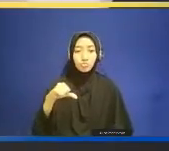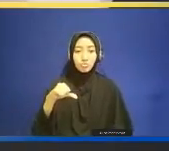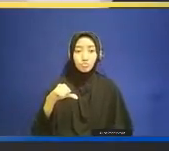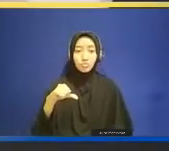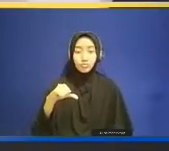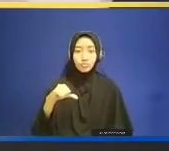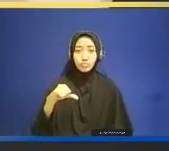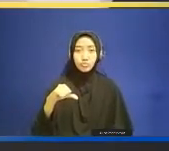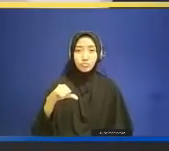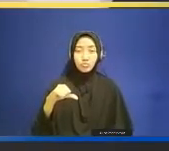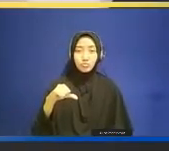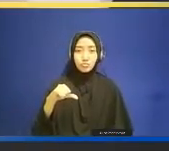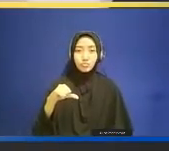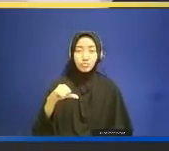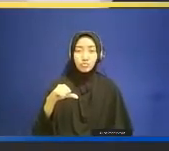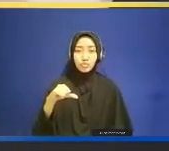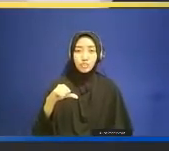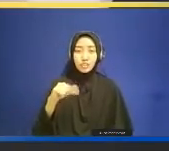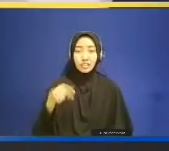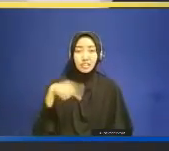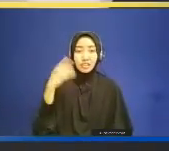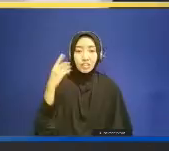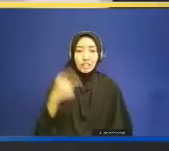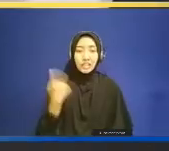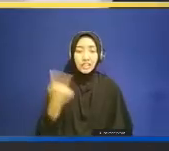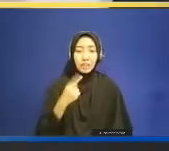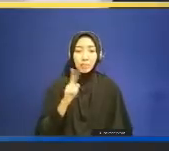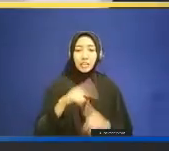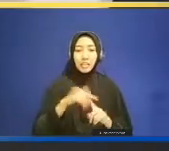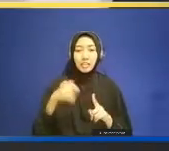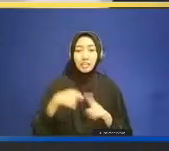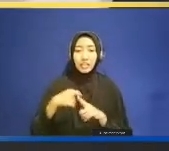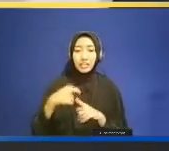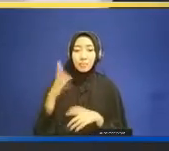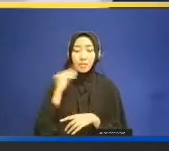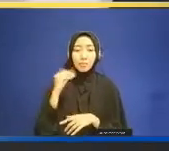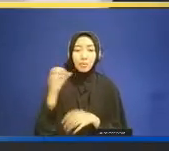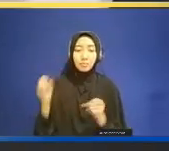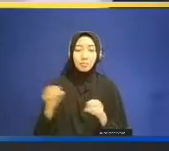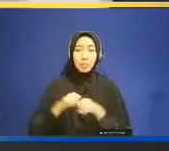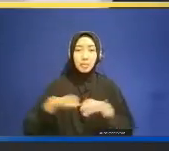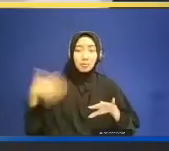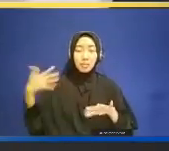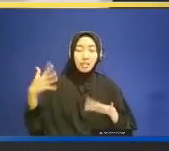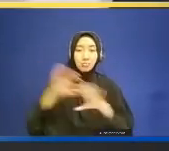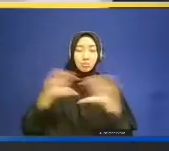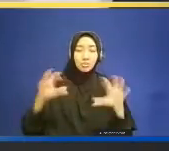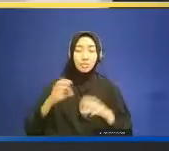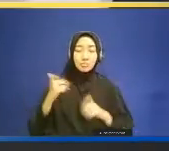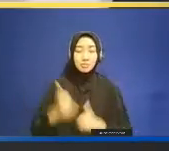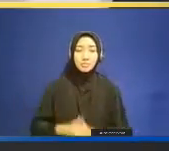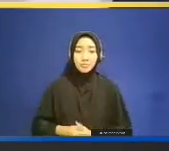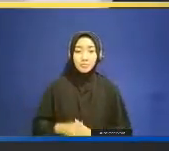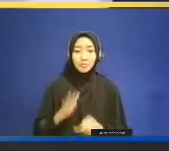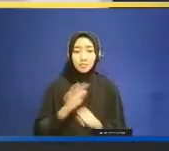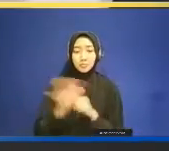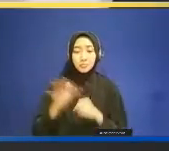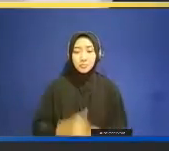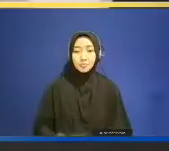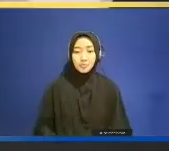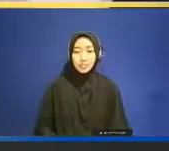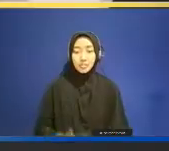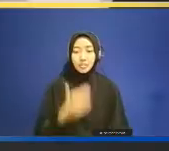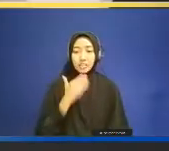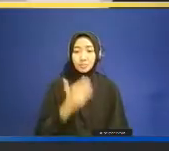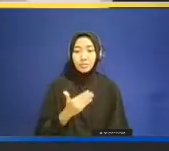menjadi andalan kita ya kalau teh itu ya dan pengalaman dipanen kemarin itu sangat besar demikian Terima kasih